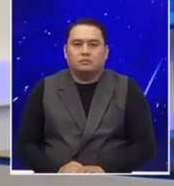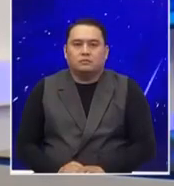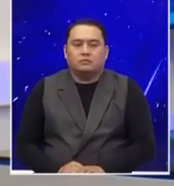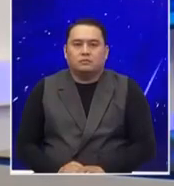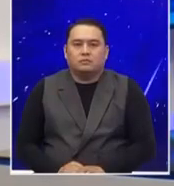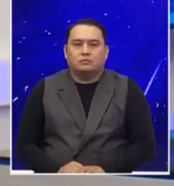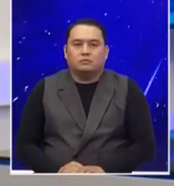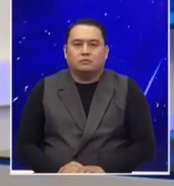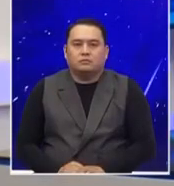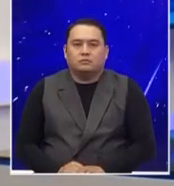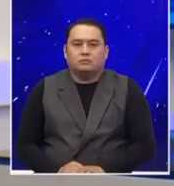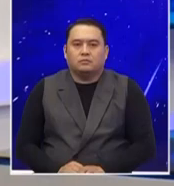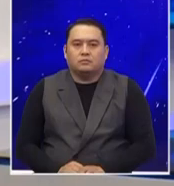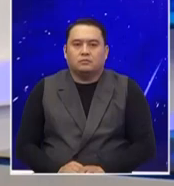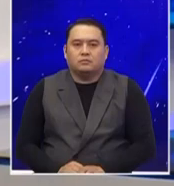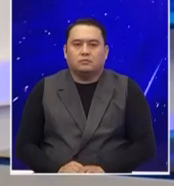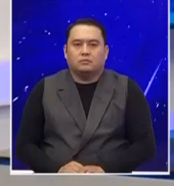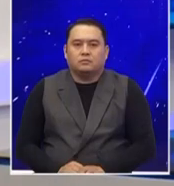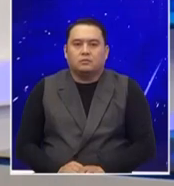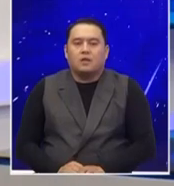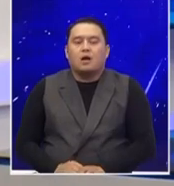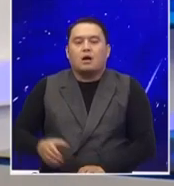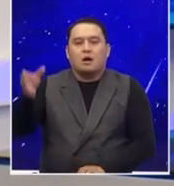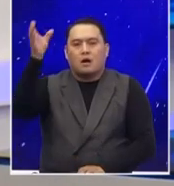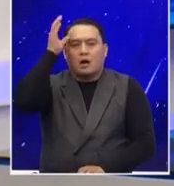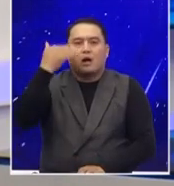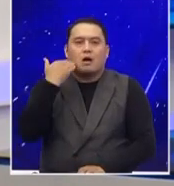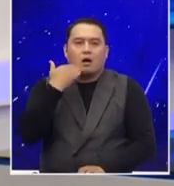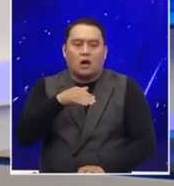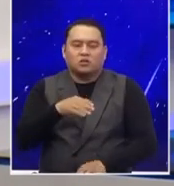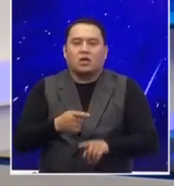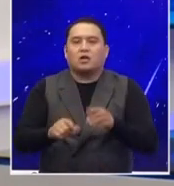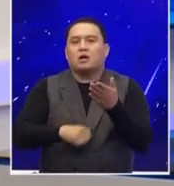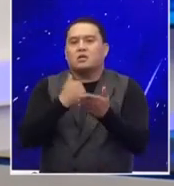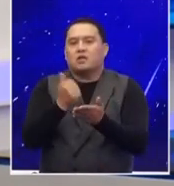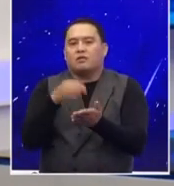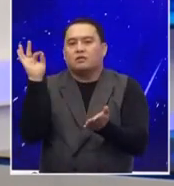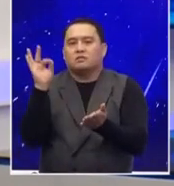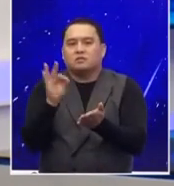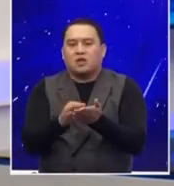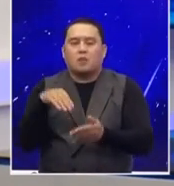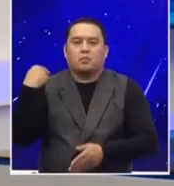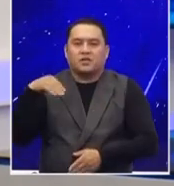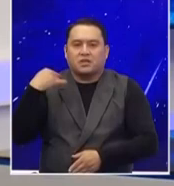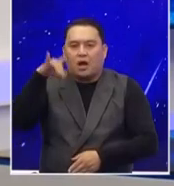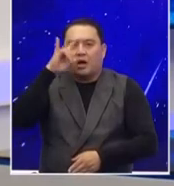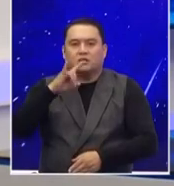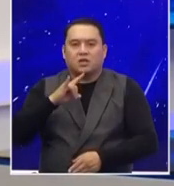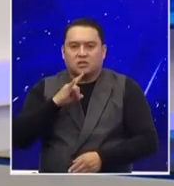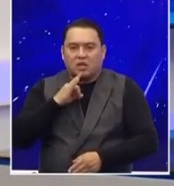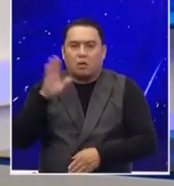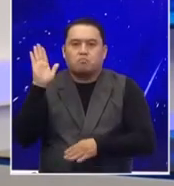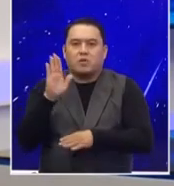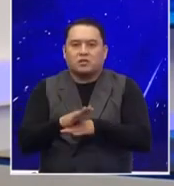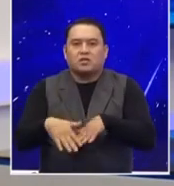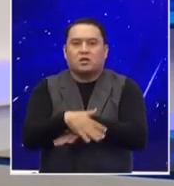Ключ к развитому государству – качественное образование. Это одна из основных задач, которую озвучил президент страны Касым-Жомарт